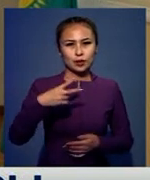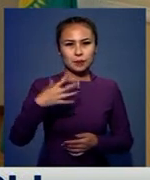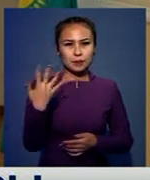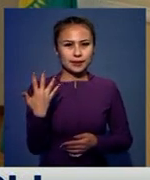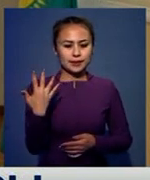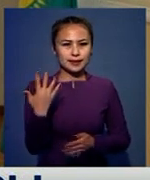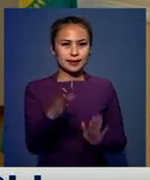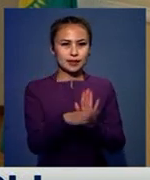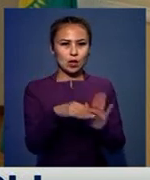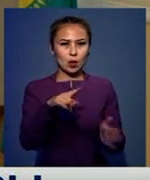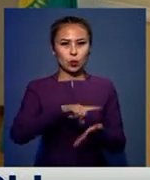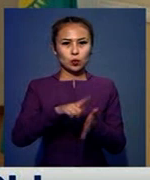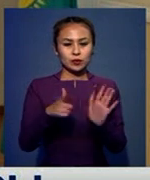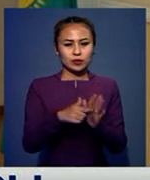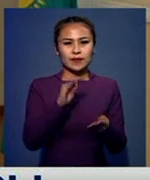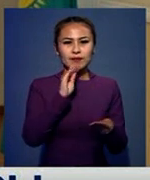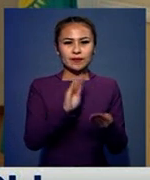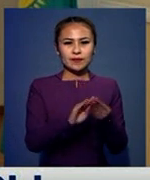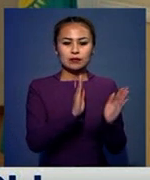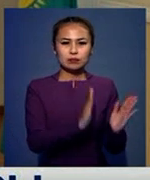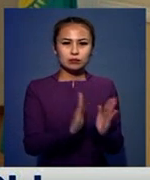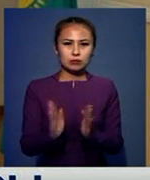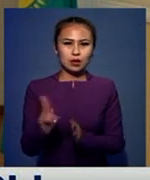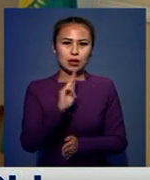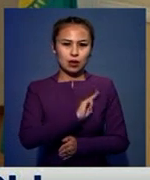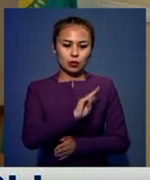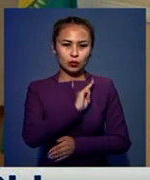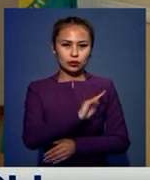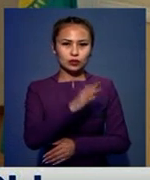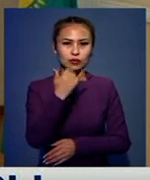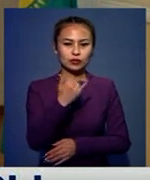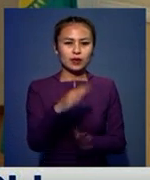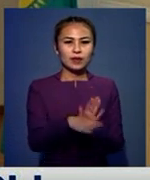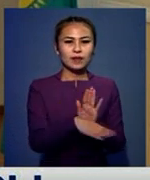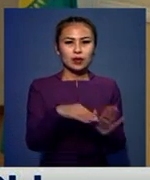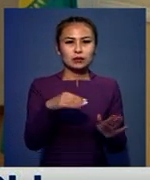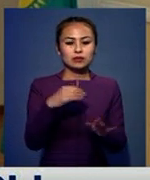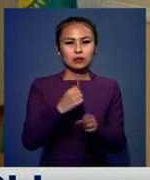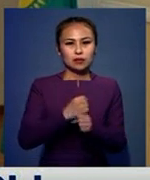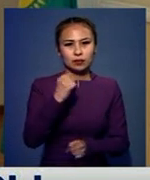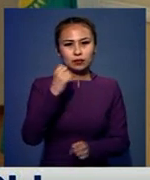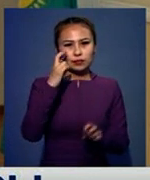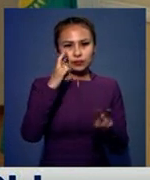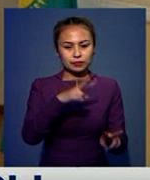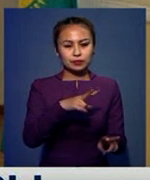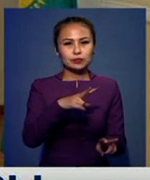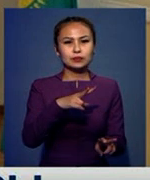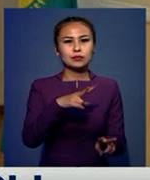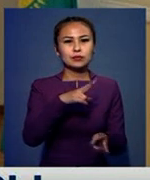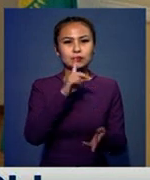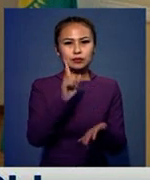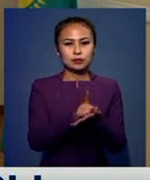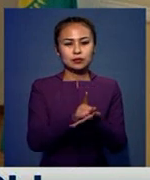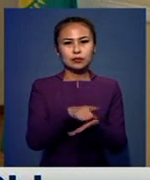сайлау учаскесі қалыпты жұмыс істеп тұр. Осы сайлаудың барысын жіті назарда ұстап отырған байқаушылардың